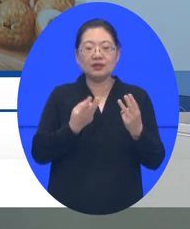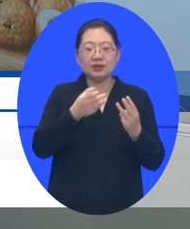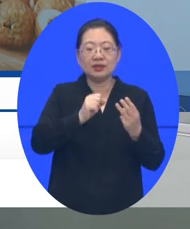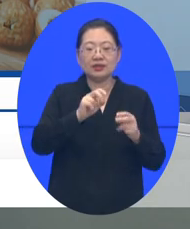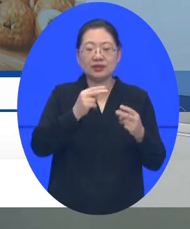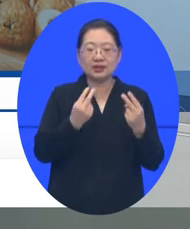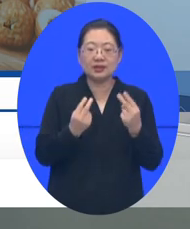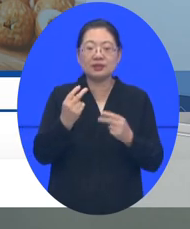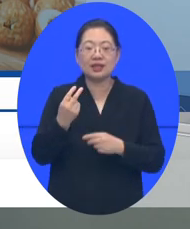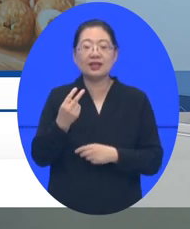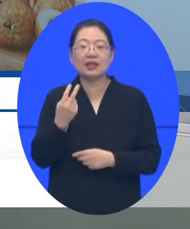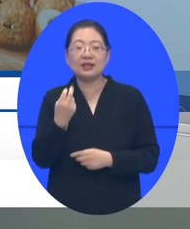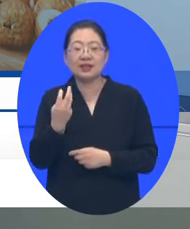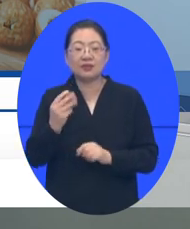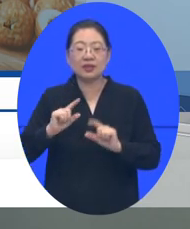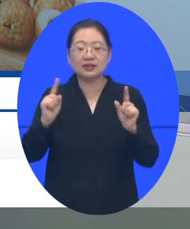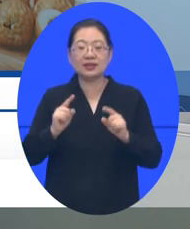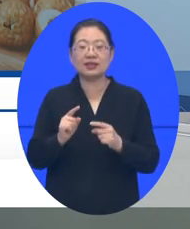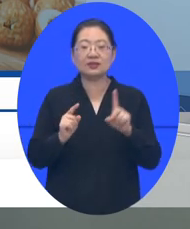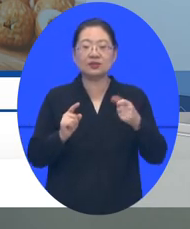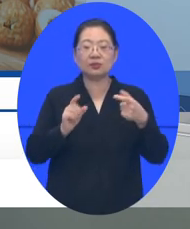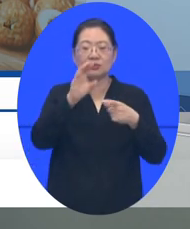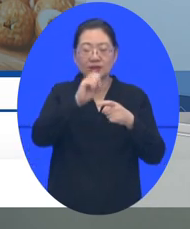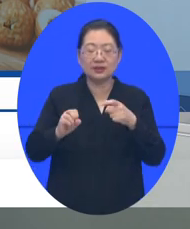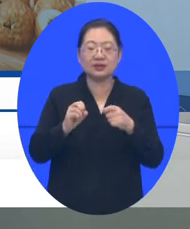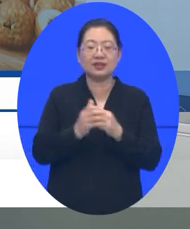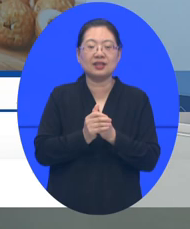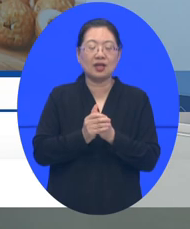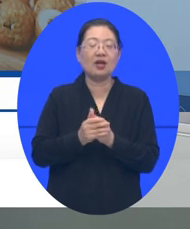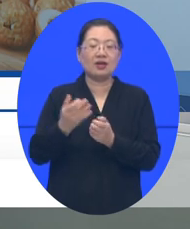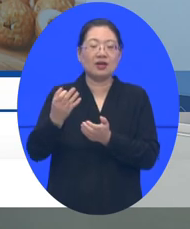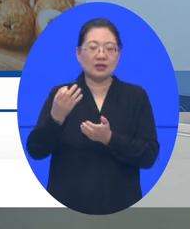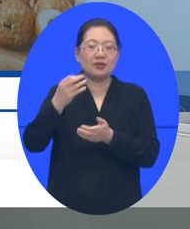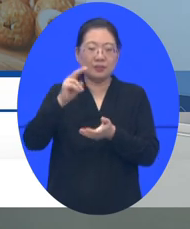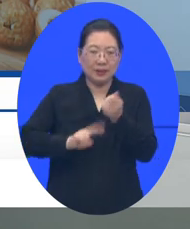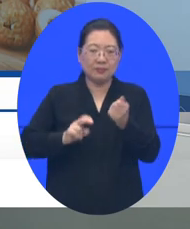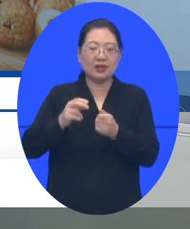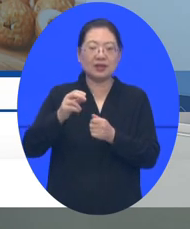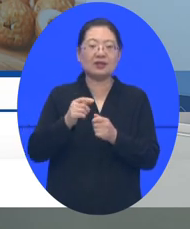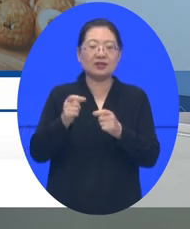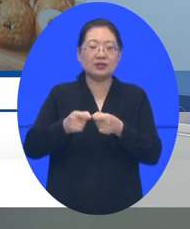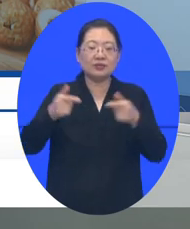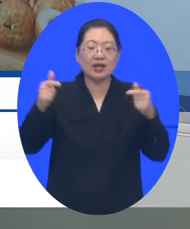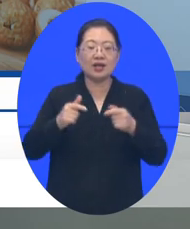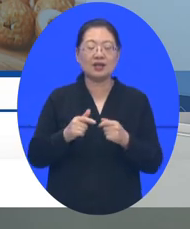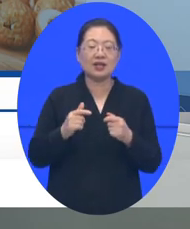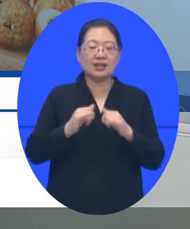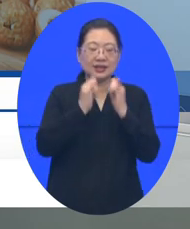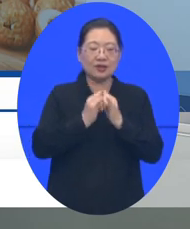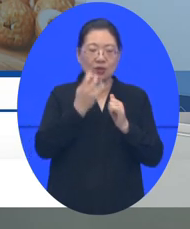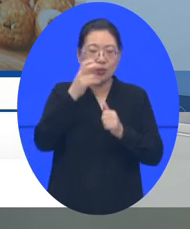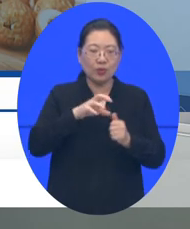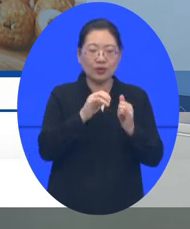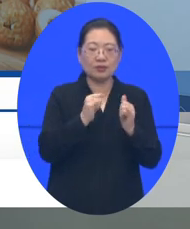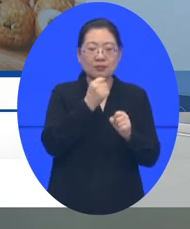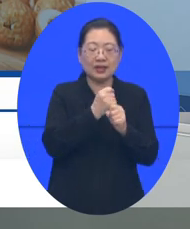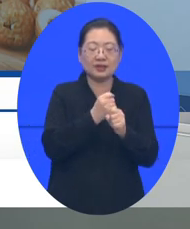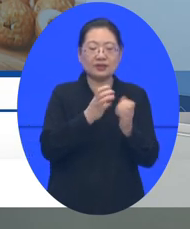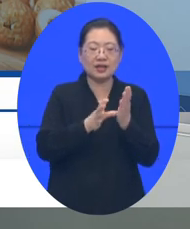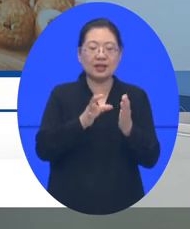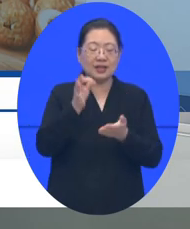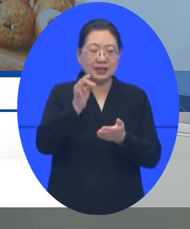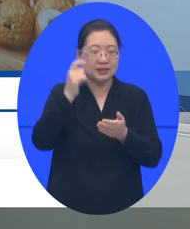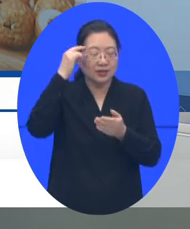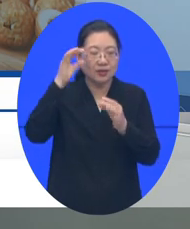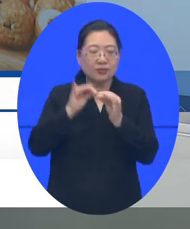대비 23년에는 16% 이상 매출이 신장되었습니다. 취약계층이 만든 상품이 가지는 의미에 공감해주시는 분들이